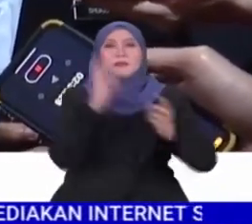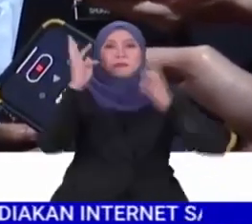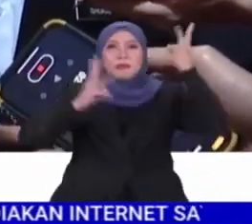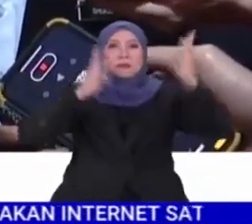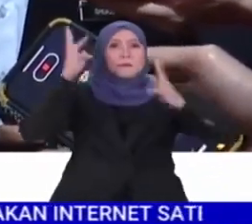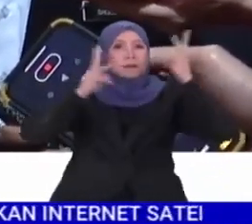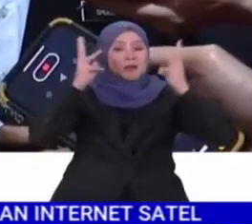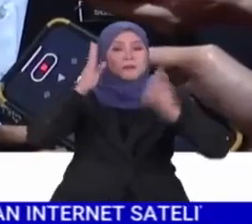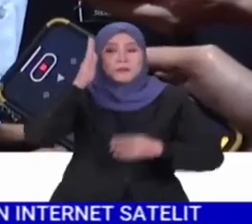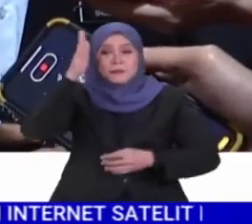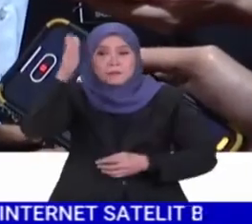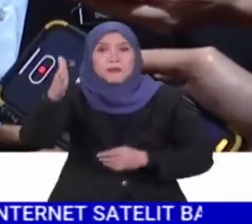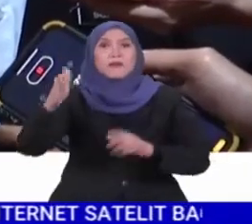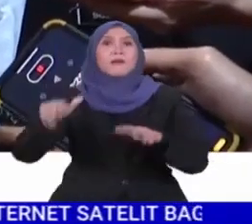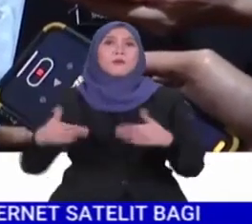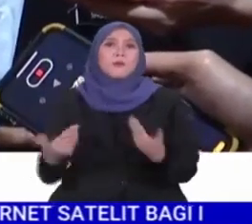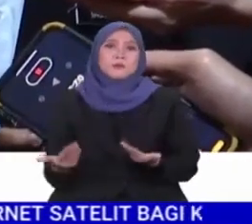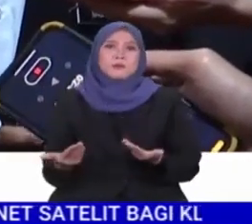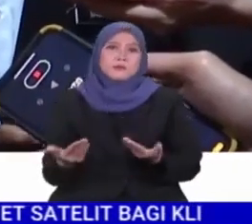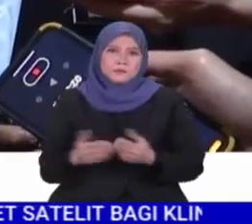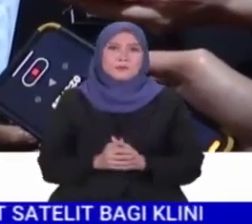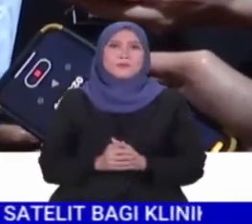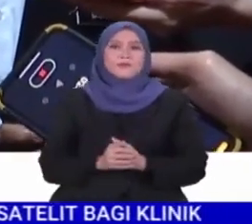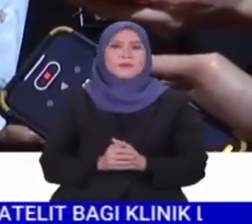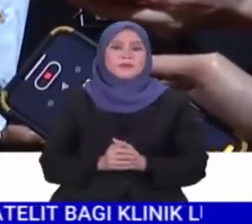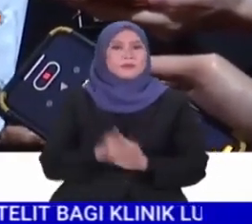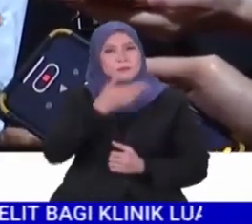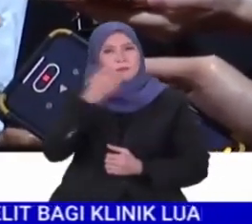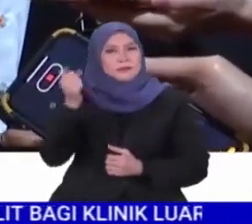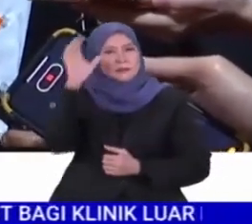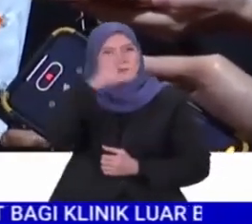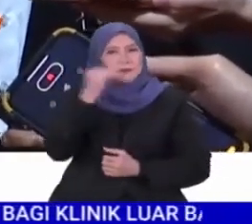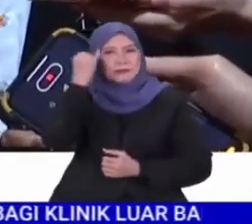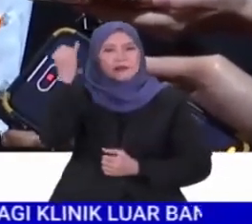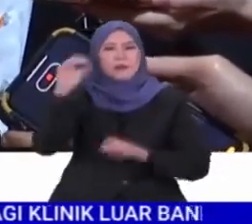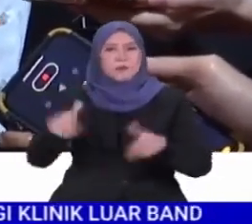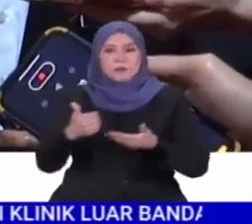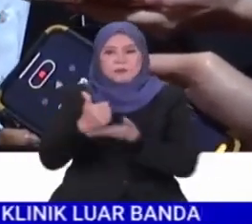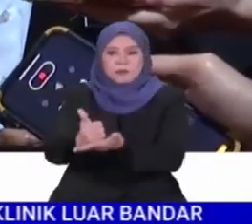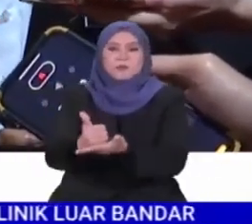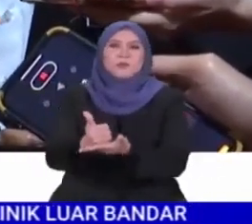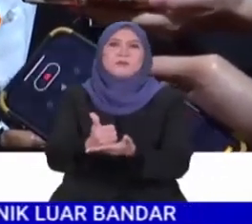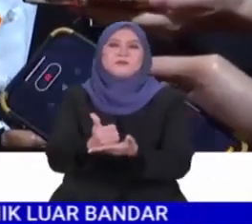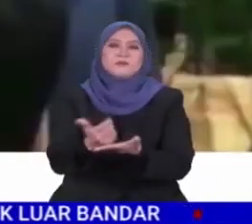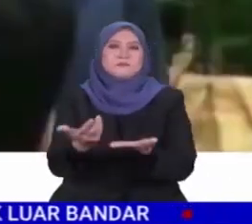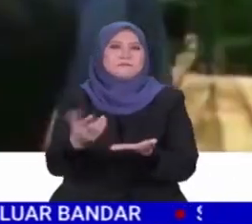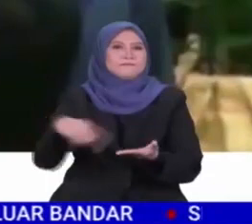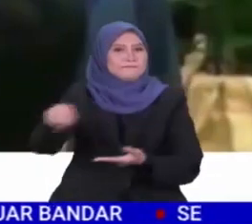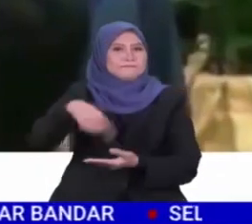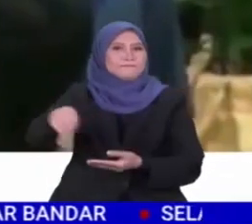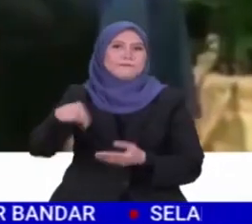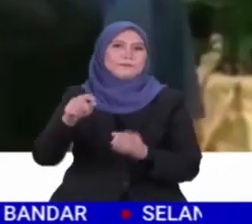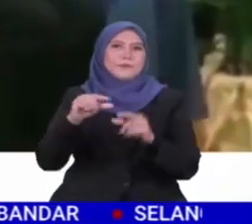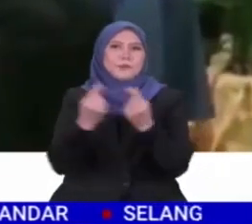bimbang tentang masa depan mereka. Jadi lebih baiklah kerajaan cari jalan untuk bantu mereka sementara ini.